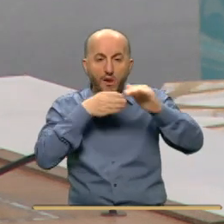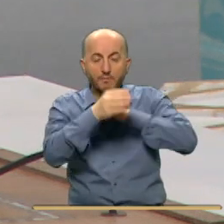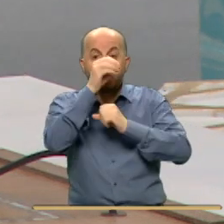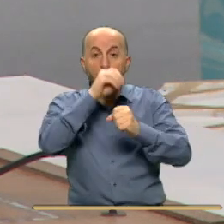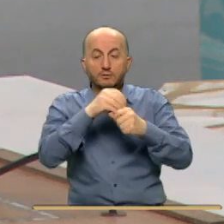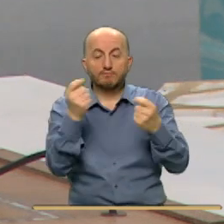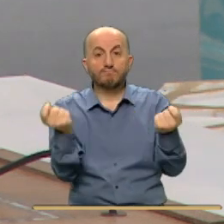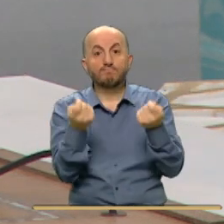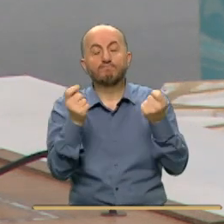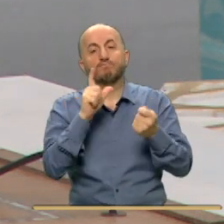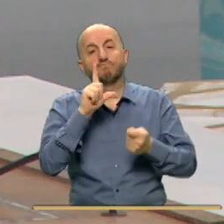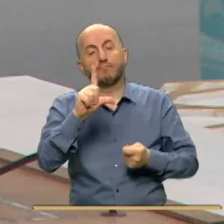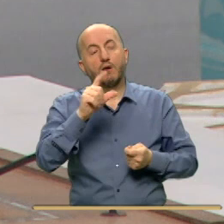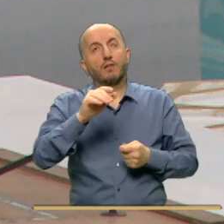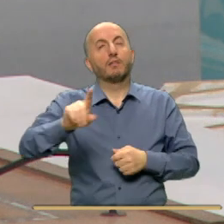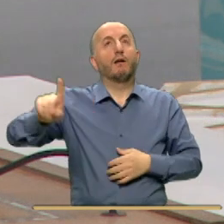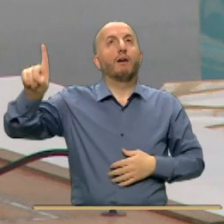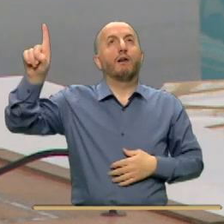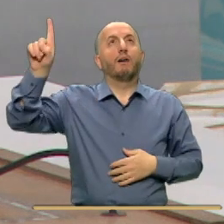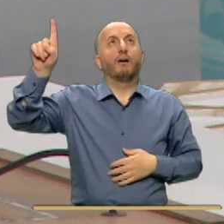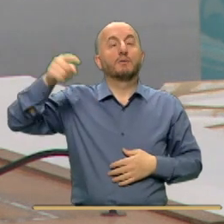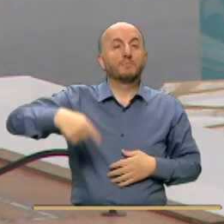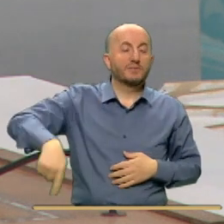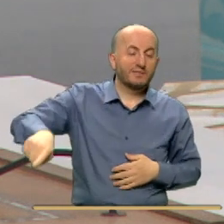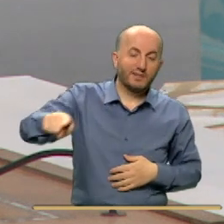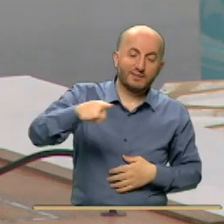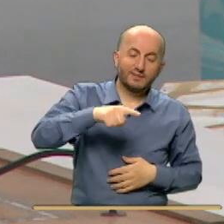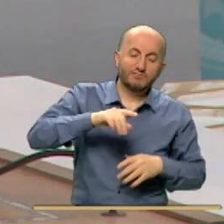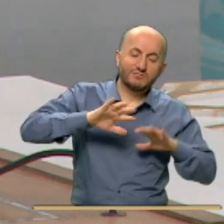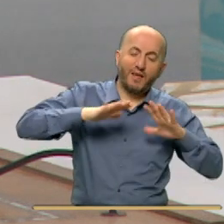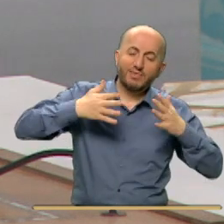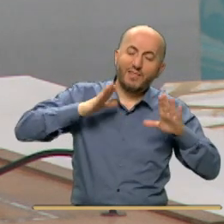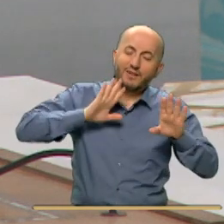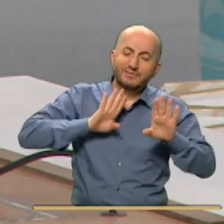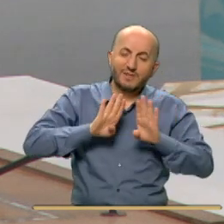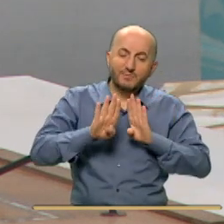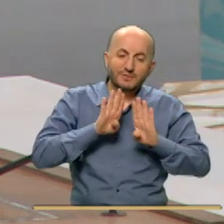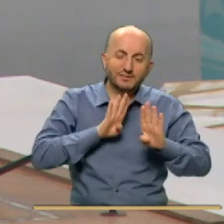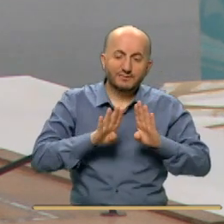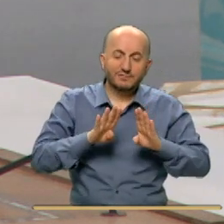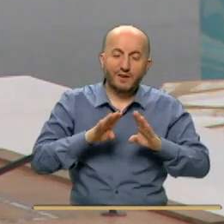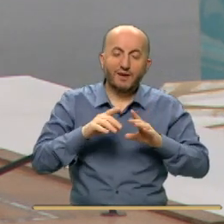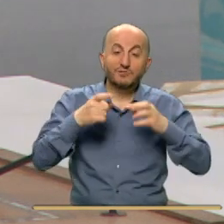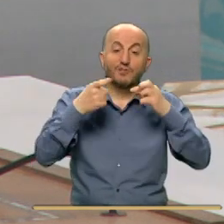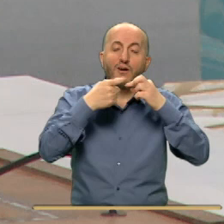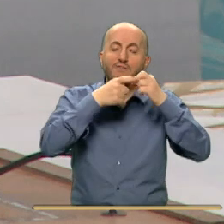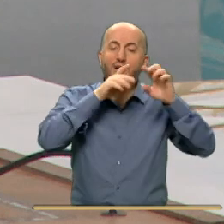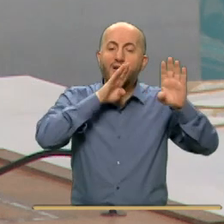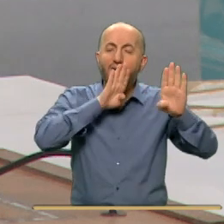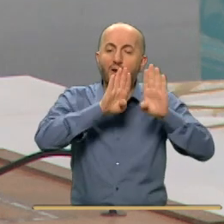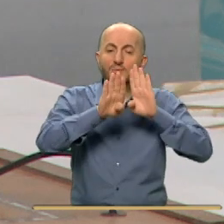sarf etmeliyiz. Yüce Rabbim bizleri o cennet kapısından, Reyyan